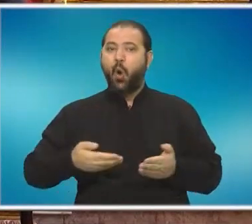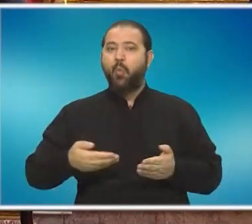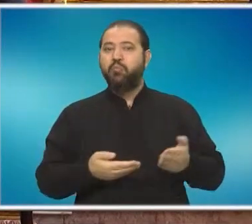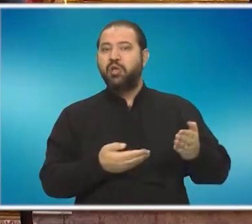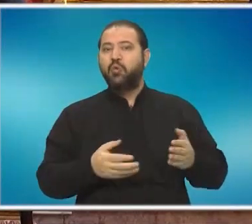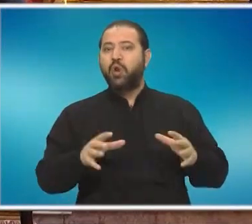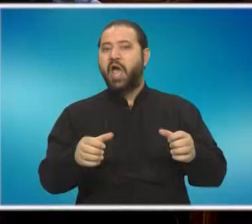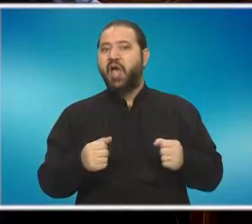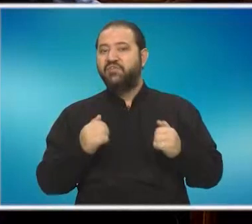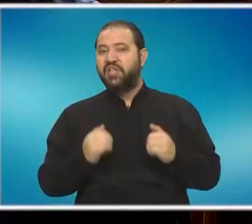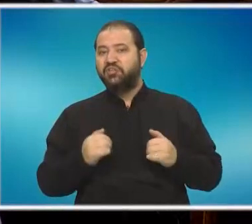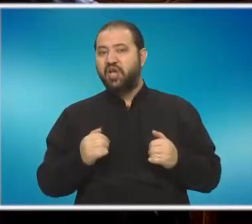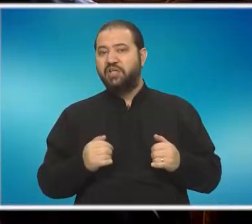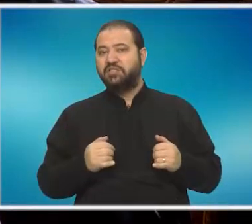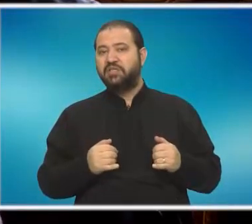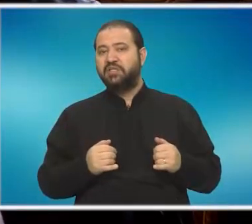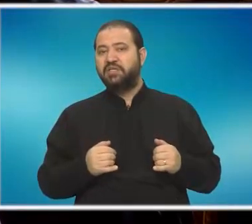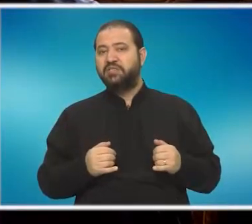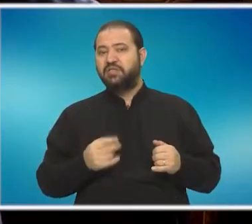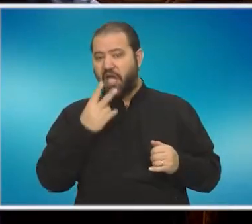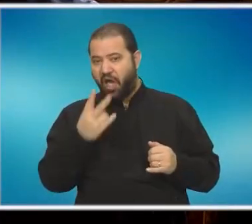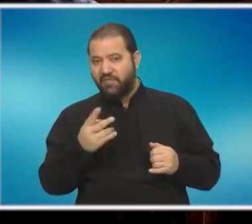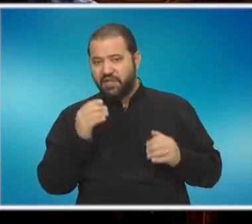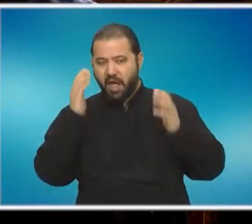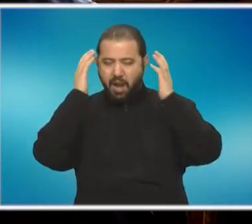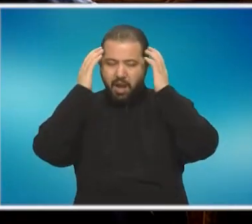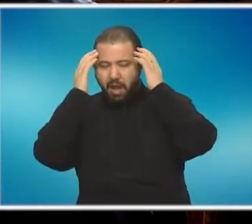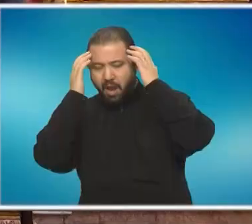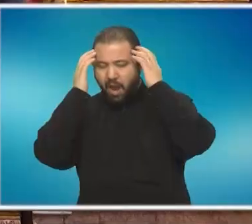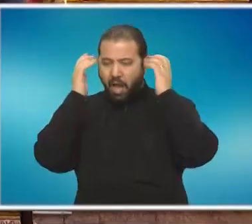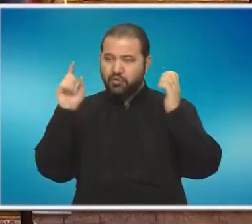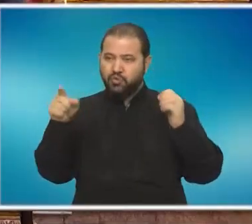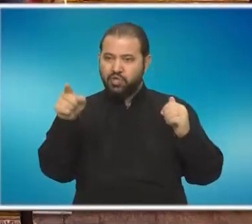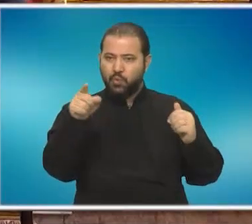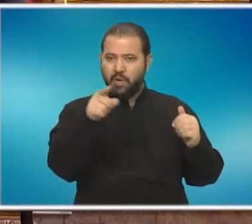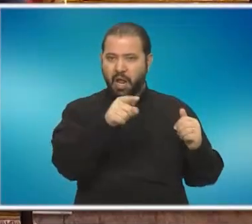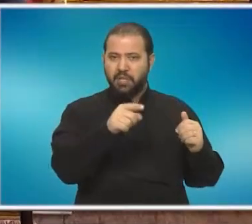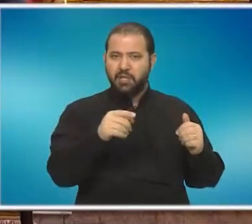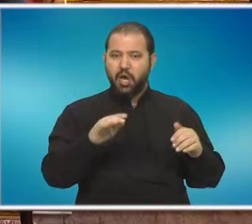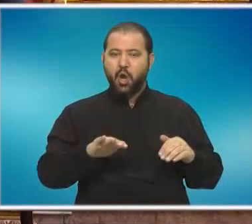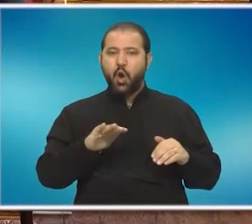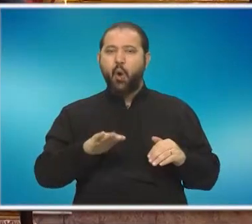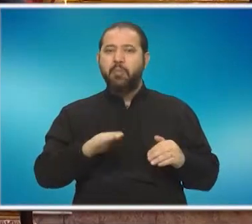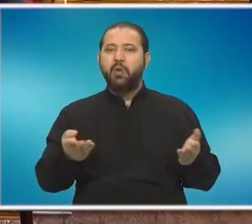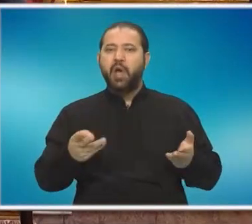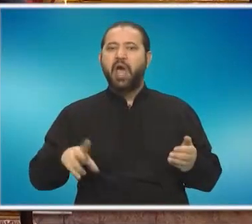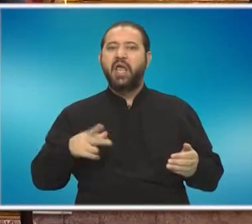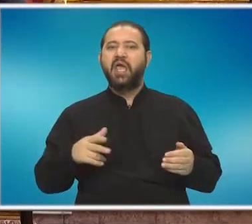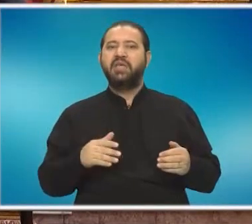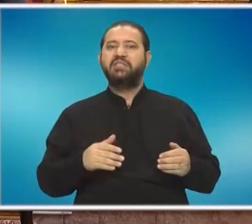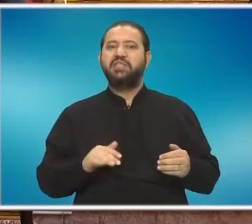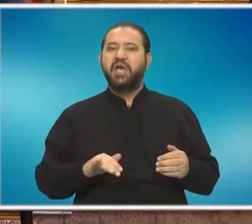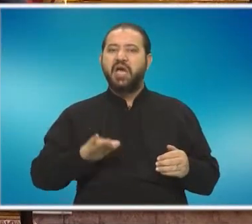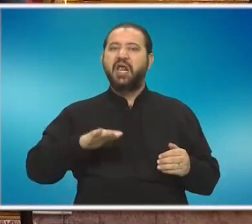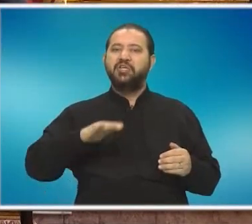Copilul, având tendința de a vedea necazul celuilalt, și copilul care este crescut într-o familie în care